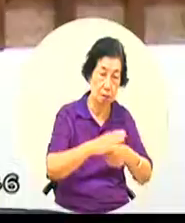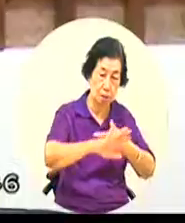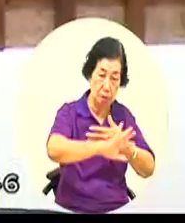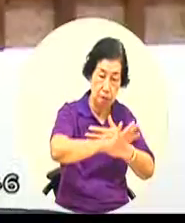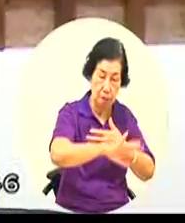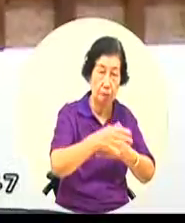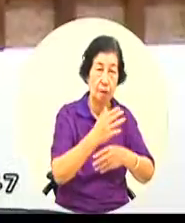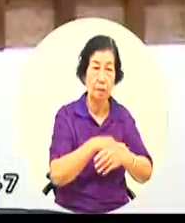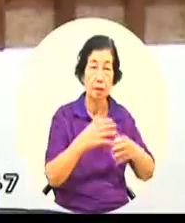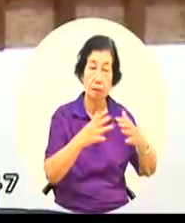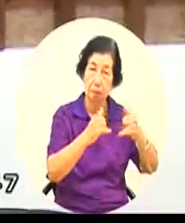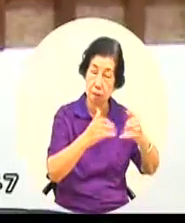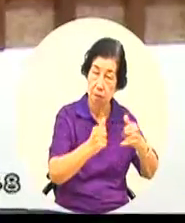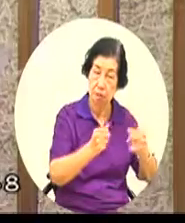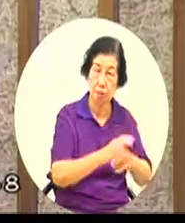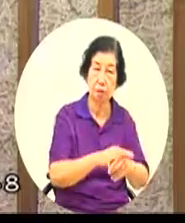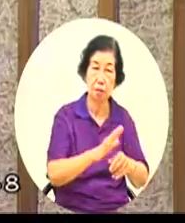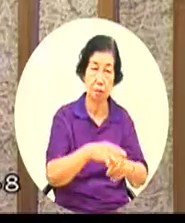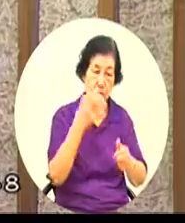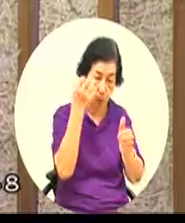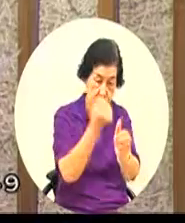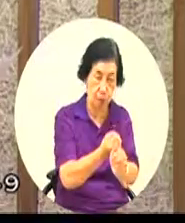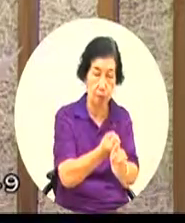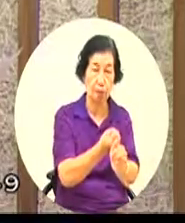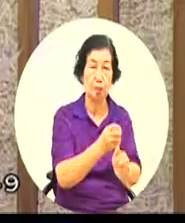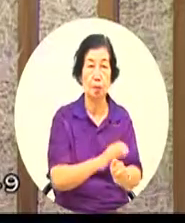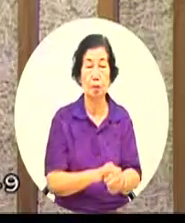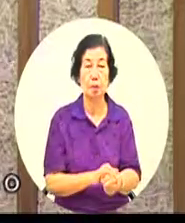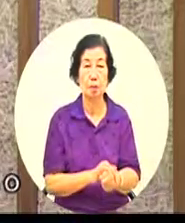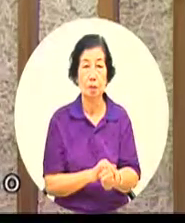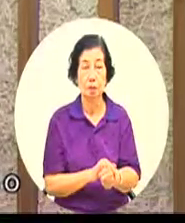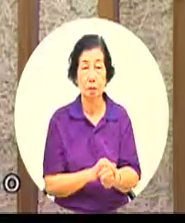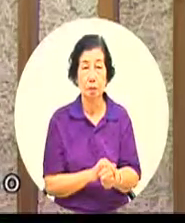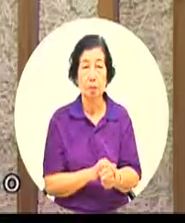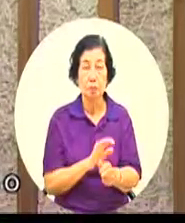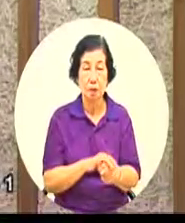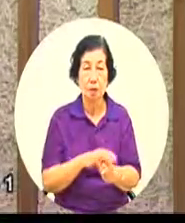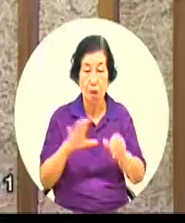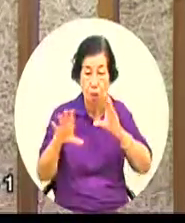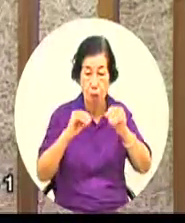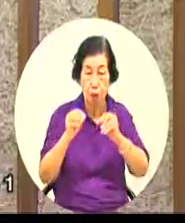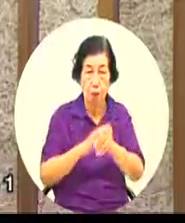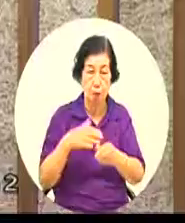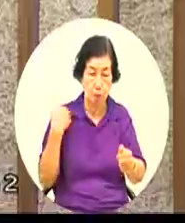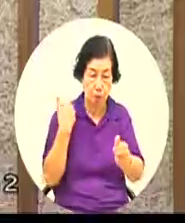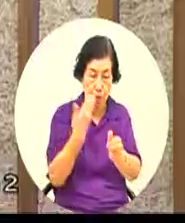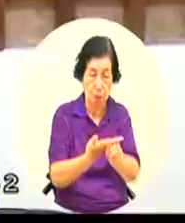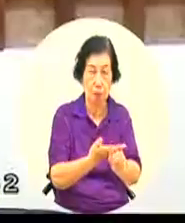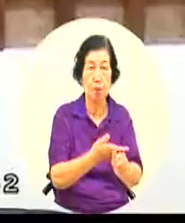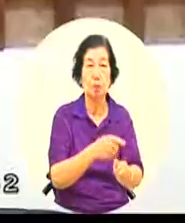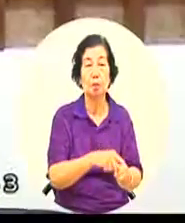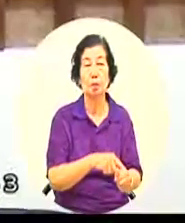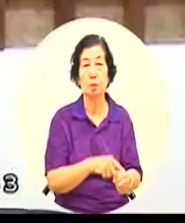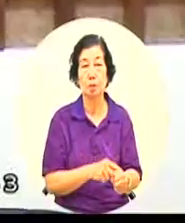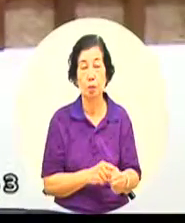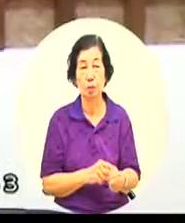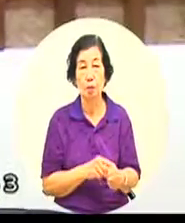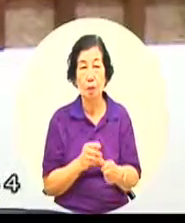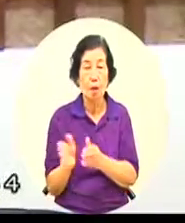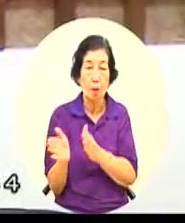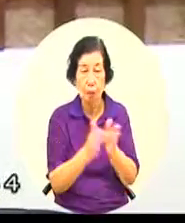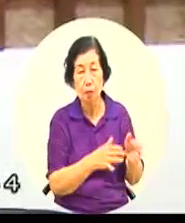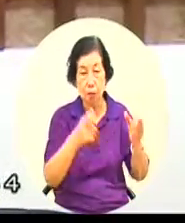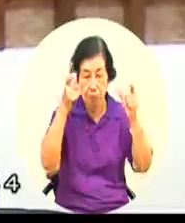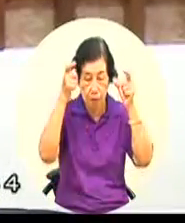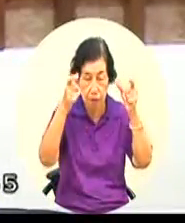所以它所有的学生抓到，它通通会把它这个资料会送给我们。 你的意思是说，除了高雄市之外的学